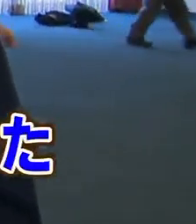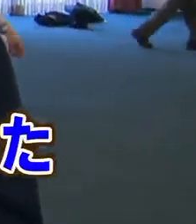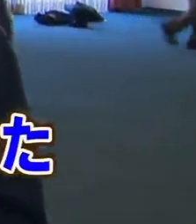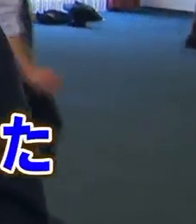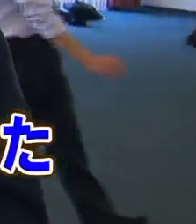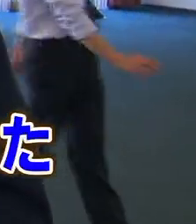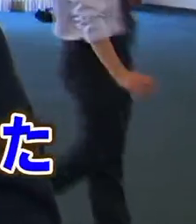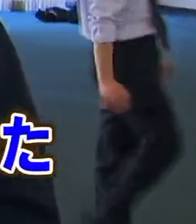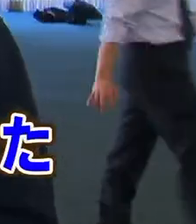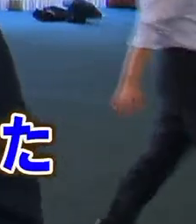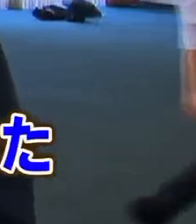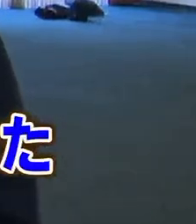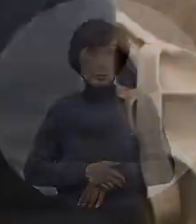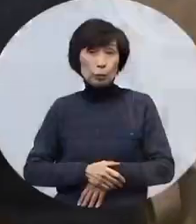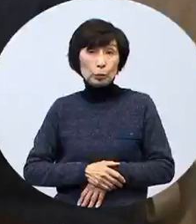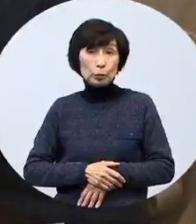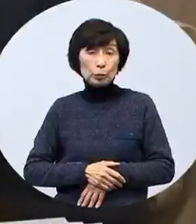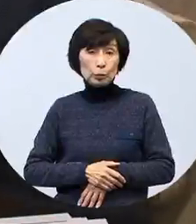解できた。